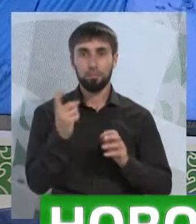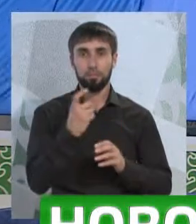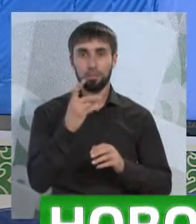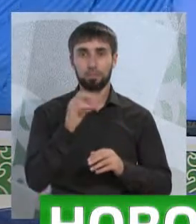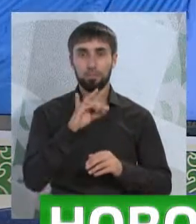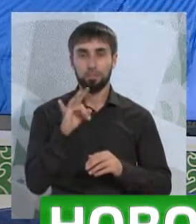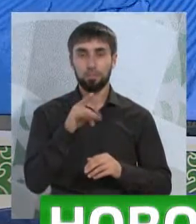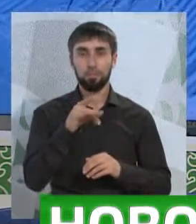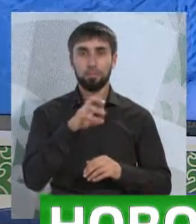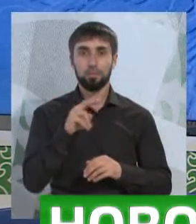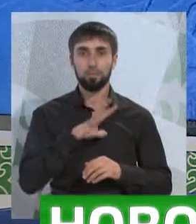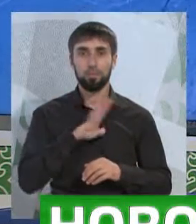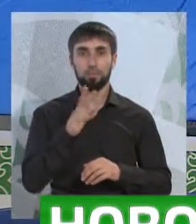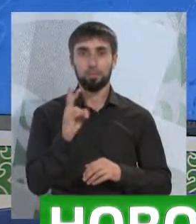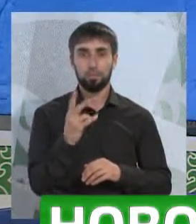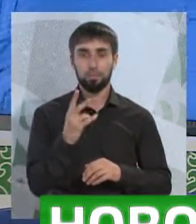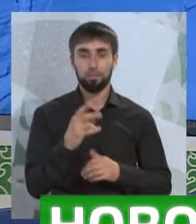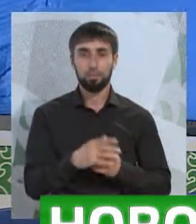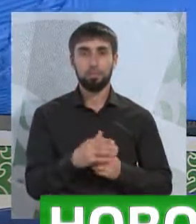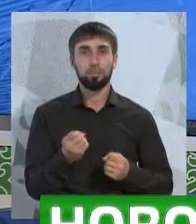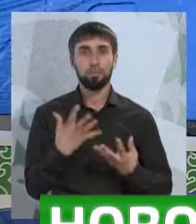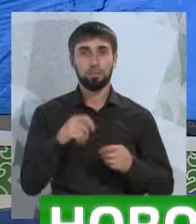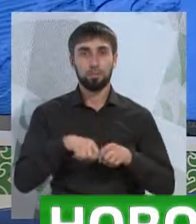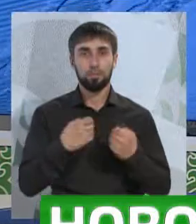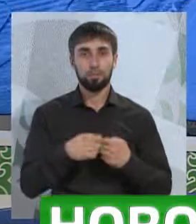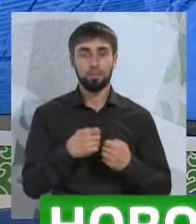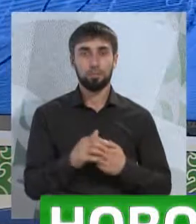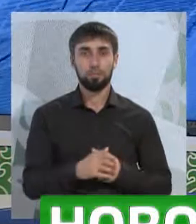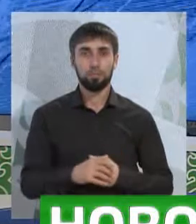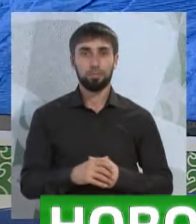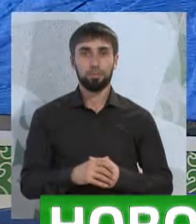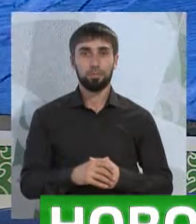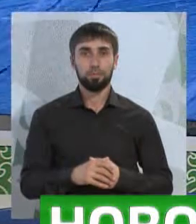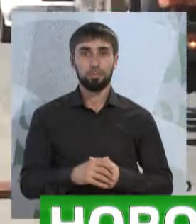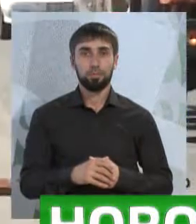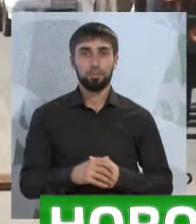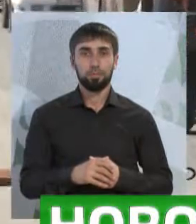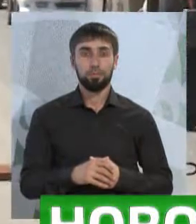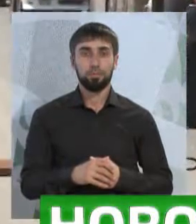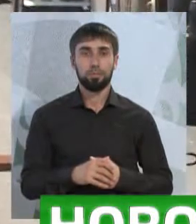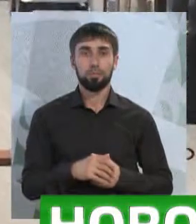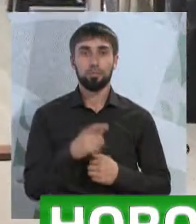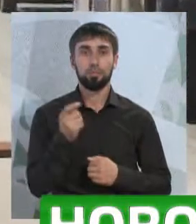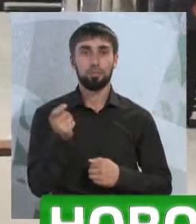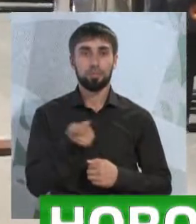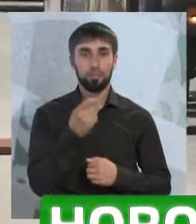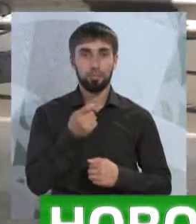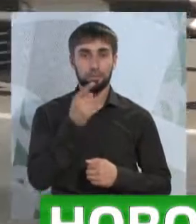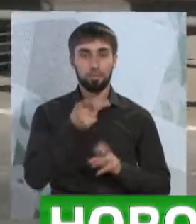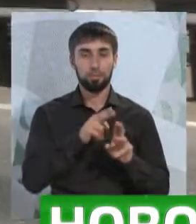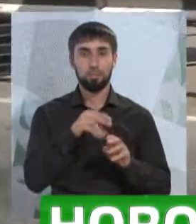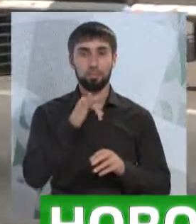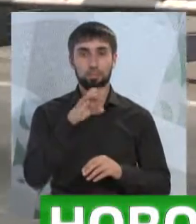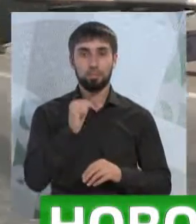Рейд проходил сегодня в Назране. Сколько нарушений выявлено, расскажет наш корреспондент. Фуры с зерном и семенами отличить при